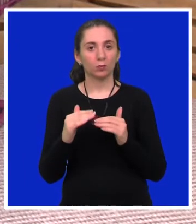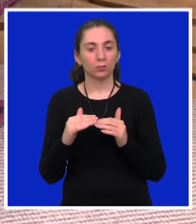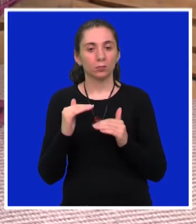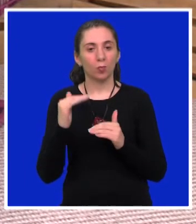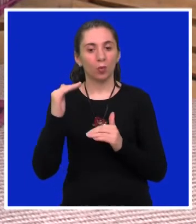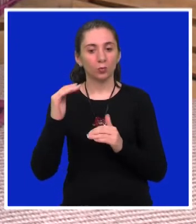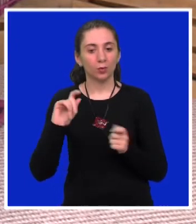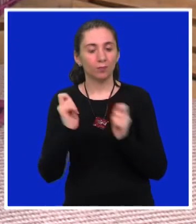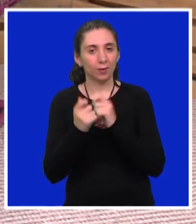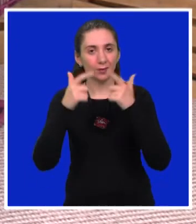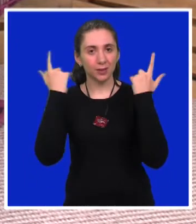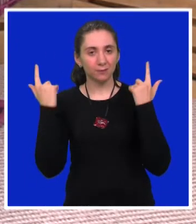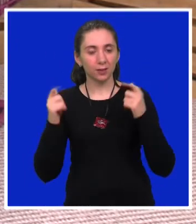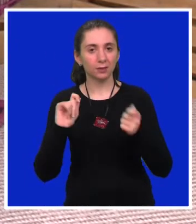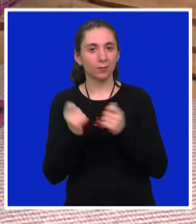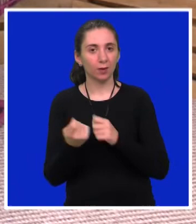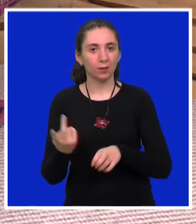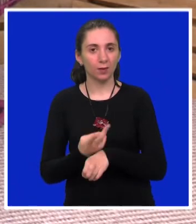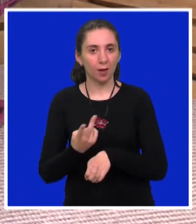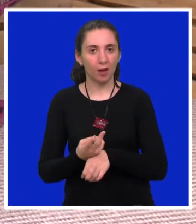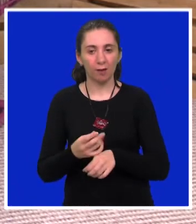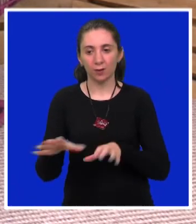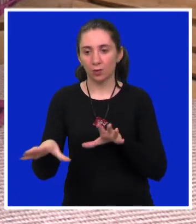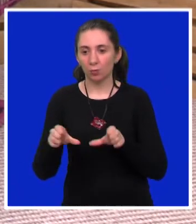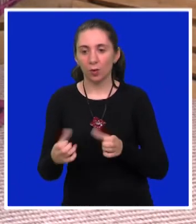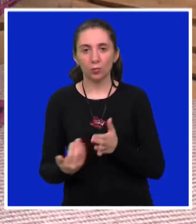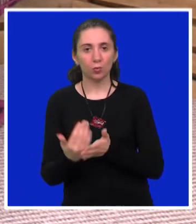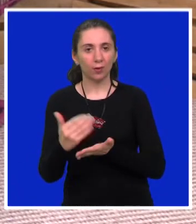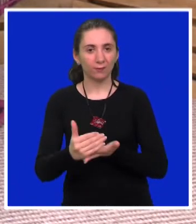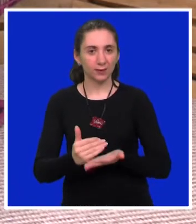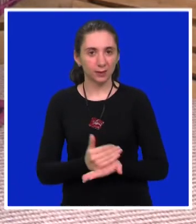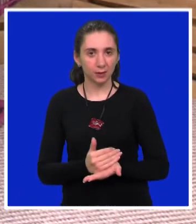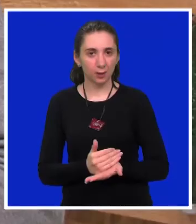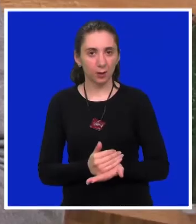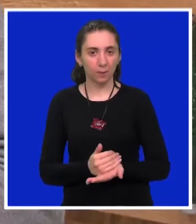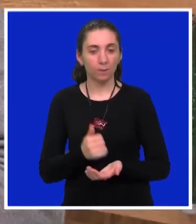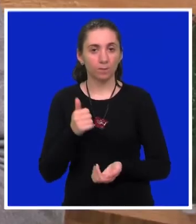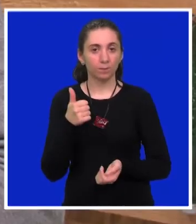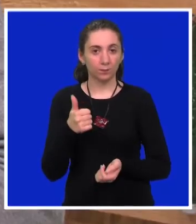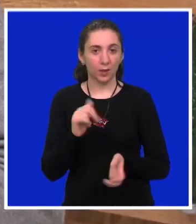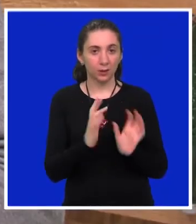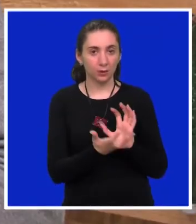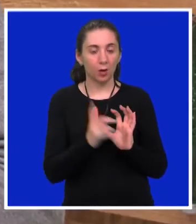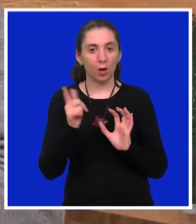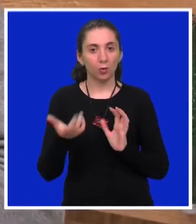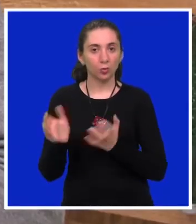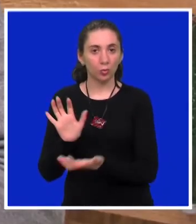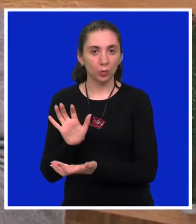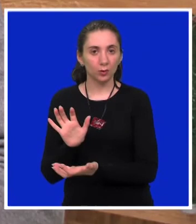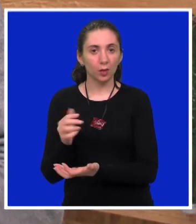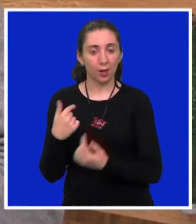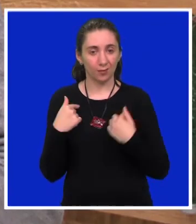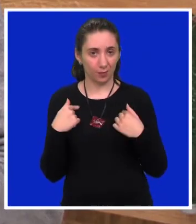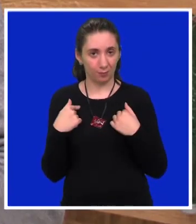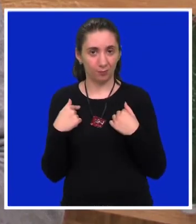postupak mijenjanja i svijesti i navika, ali i prilagodbe nekim novim zahtjevima. S jedne strane, s druge